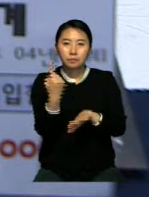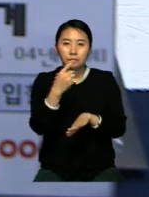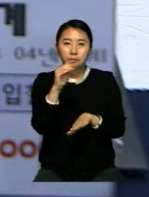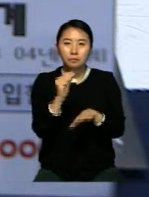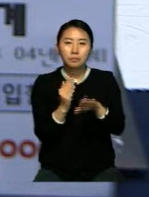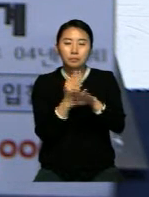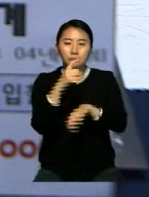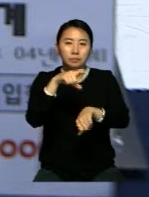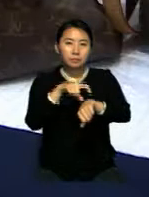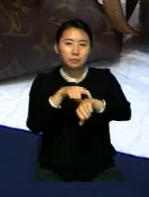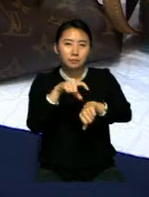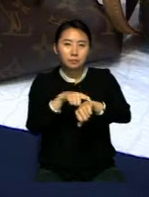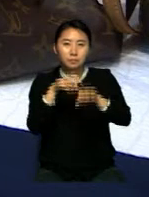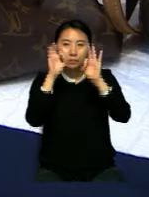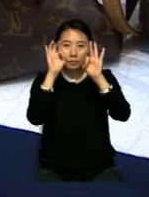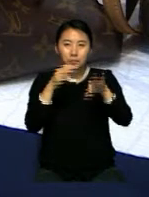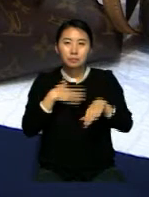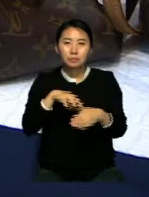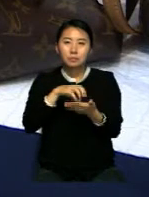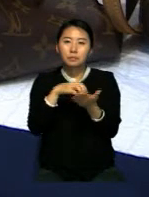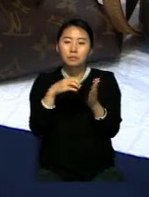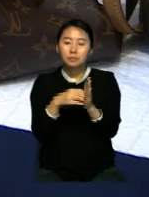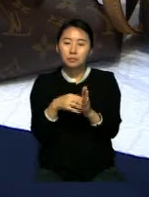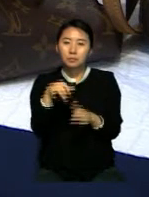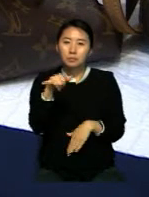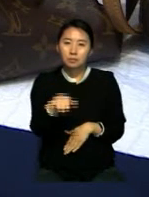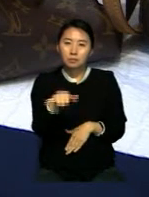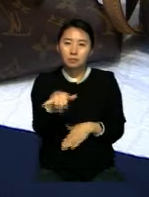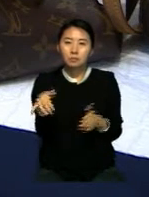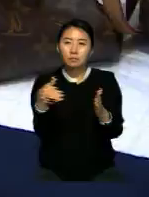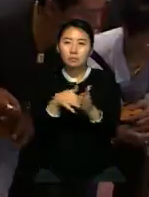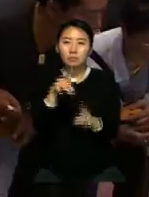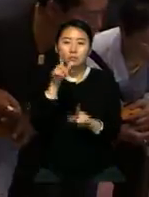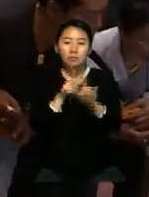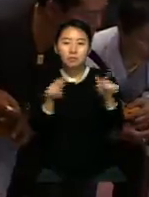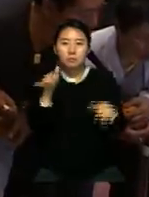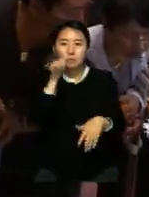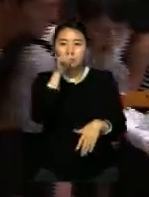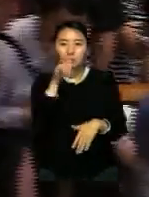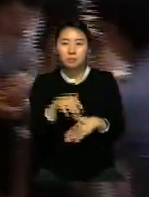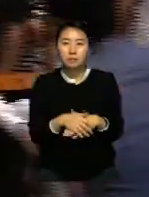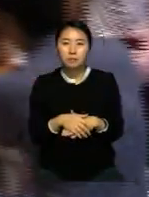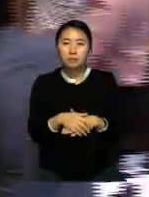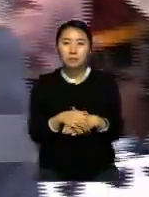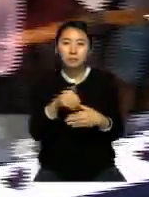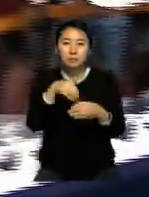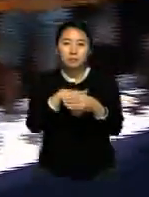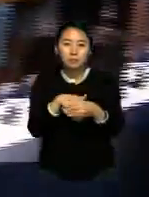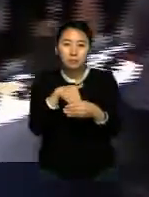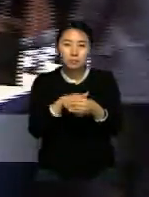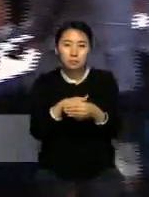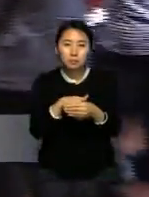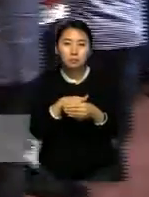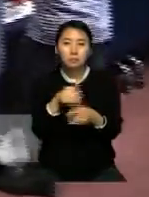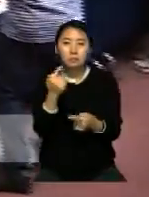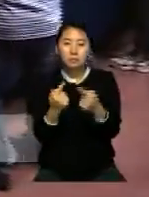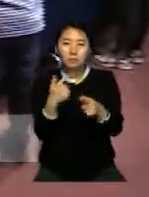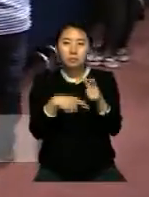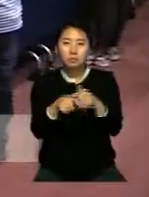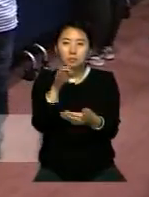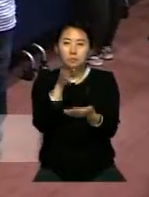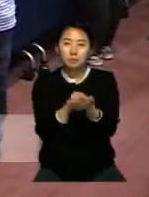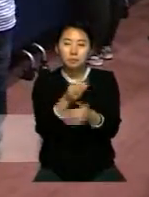넘는 시계, 딱 봐도 알만한 브랜드 가방까지 다양합니다. 중고 시장보다 싼 가격에 살수